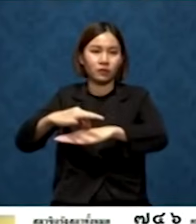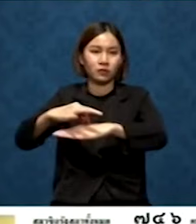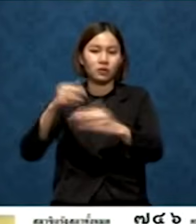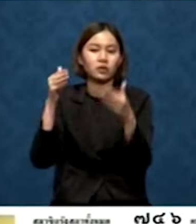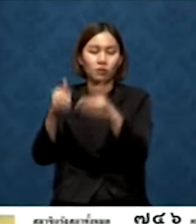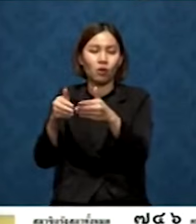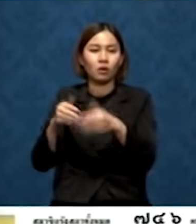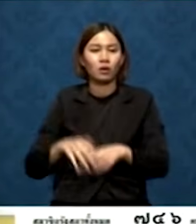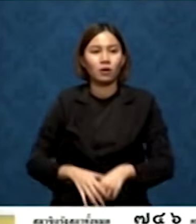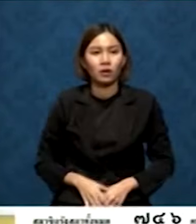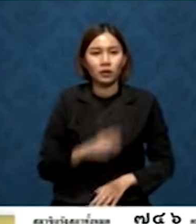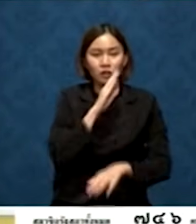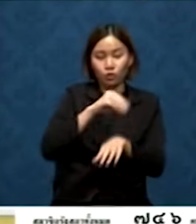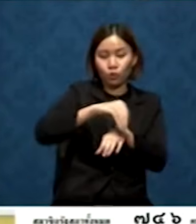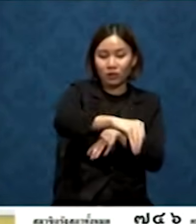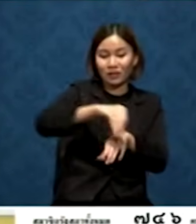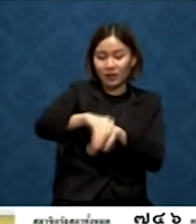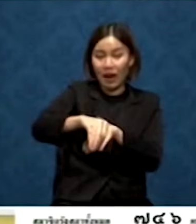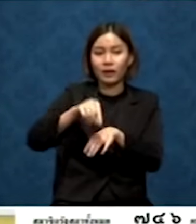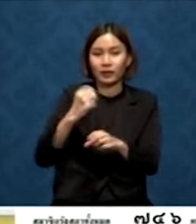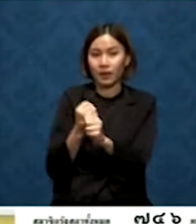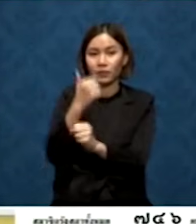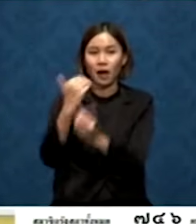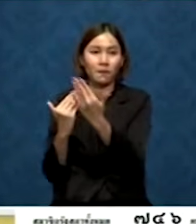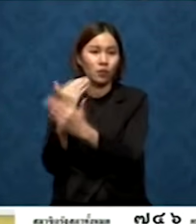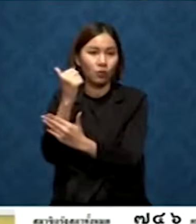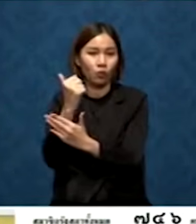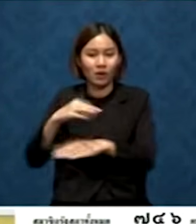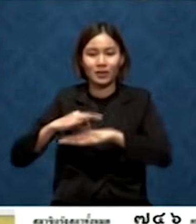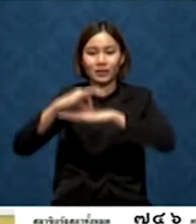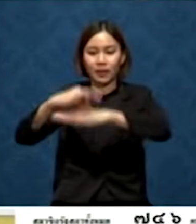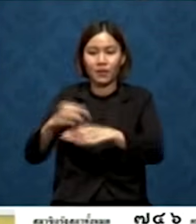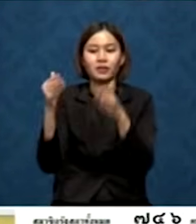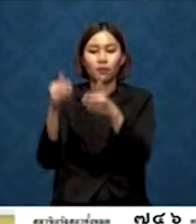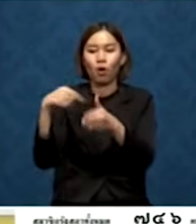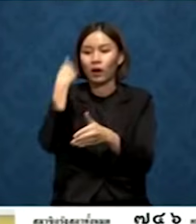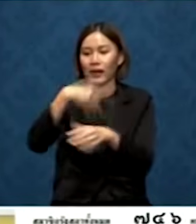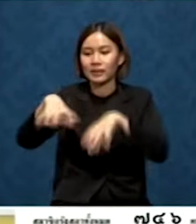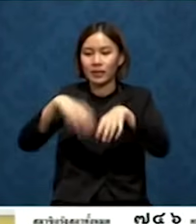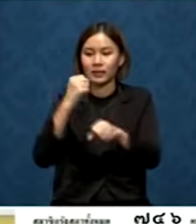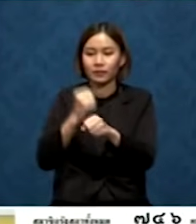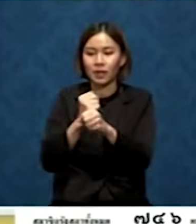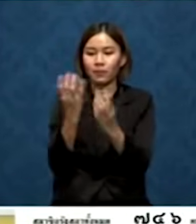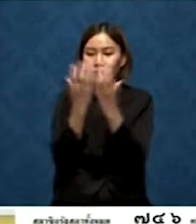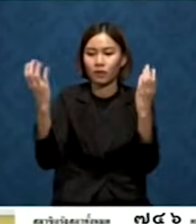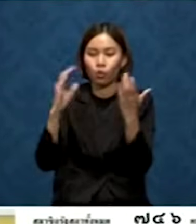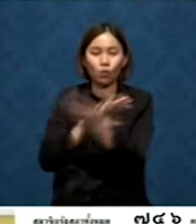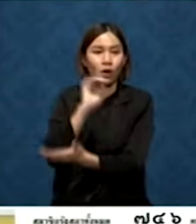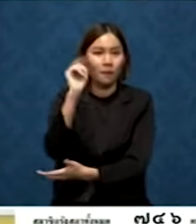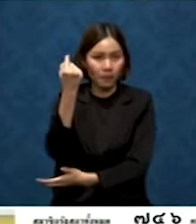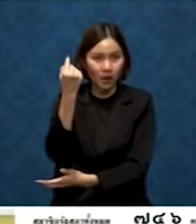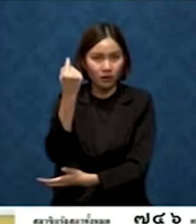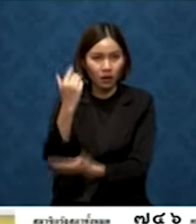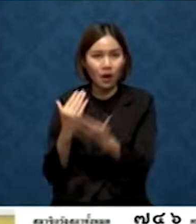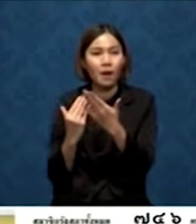ซึ่งแน่นอนครับหากเครือข่ายอำนาจเดิมนั้นประสบความสำเร็จในการล็อกสเปคคนที่จะมาจัดทำรัฐธรรมนูญฉบับใหม่พวกเขาก็